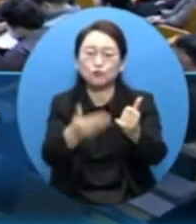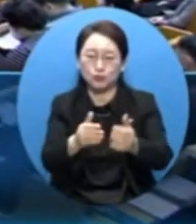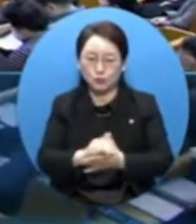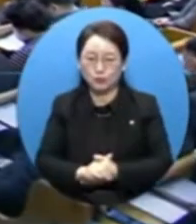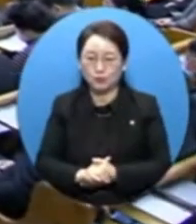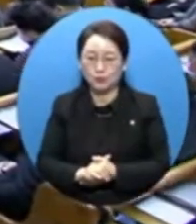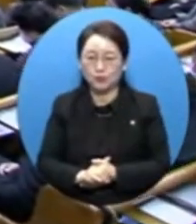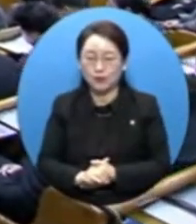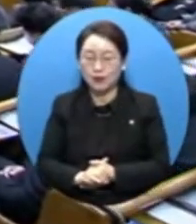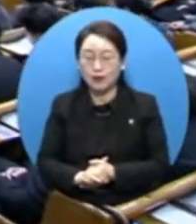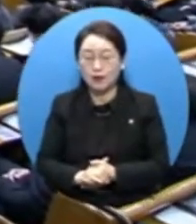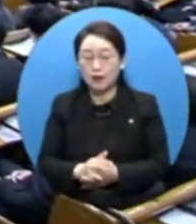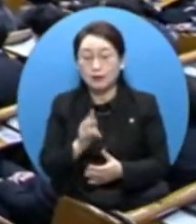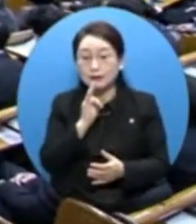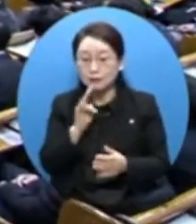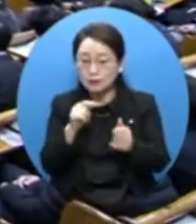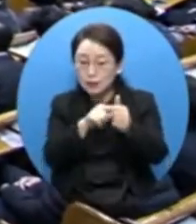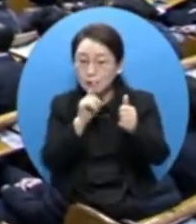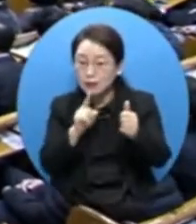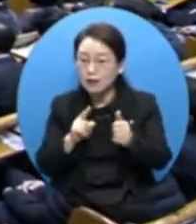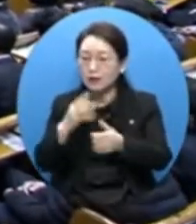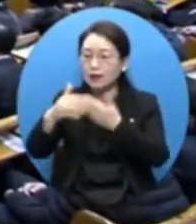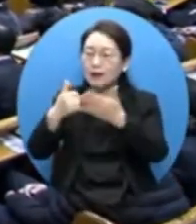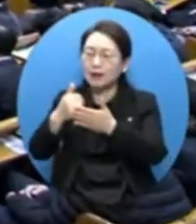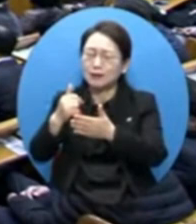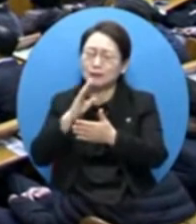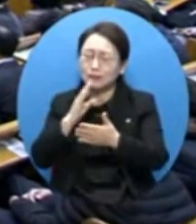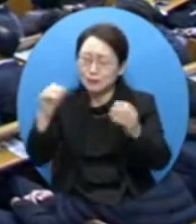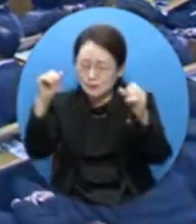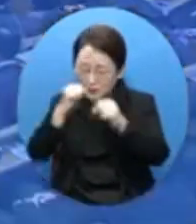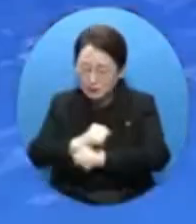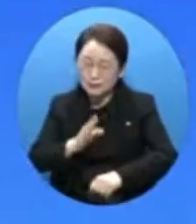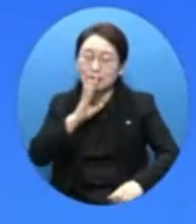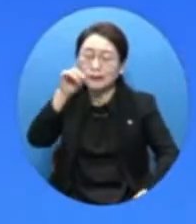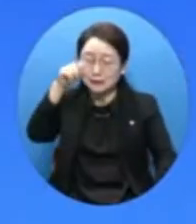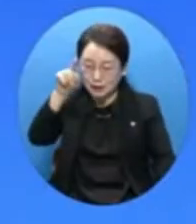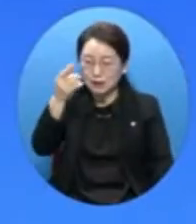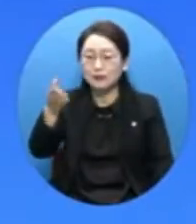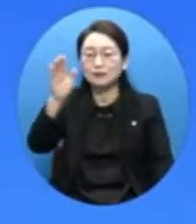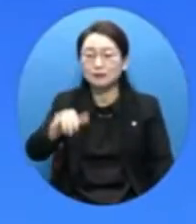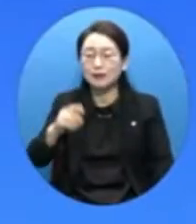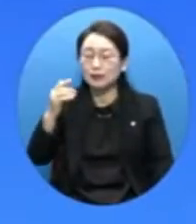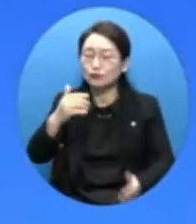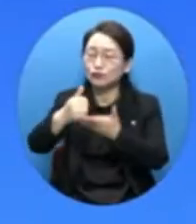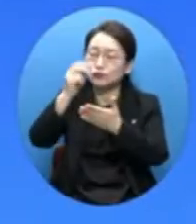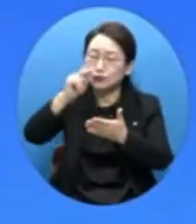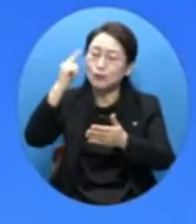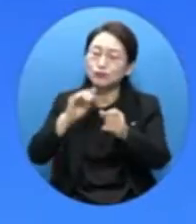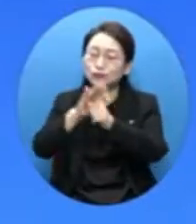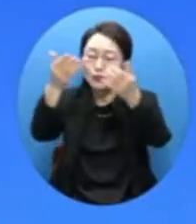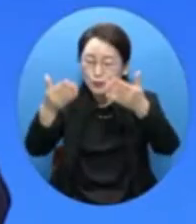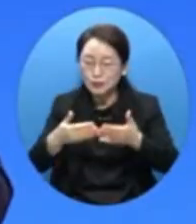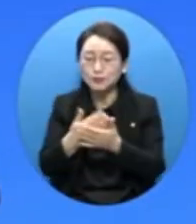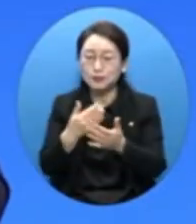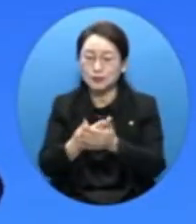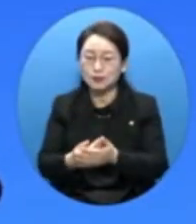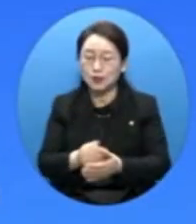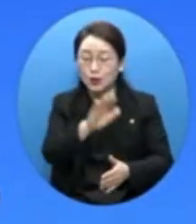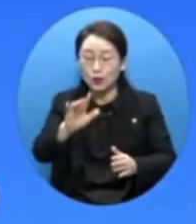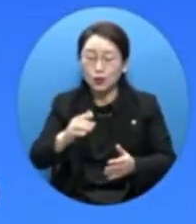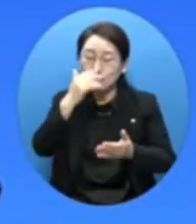선지자는 간절히 하나님의 긍휼을 구합니다. 우리가 멸망받아야 마땅하지만 주님 우리에게 긍휼을 베풀어 주옵소서. 우리가 우리